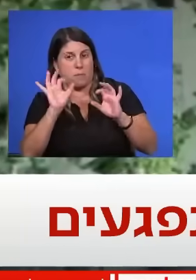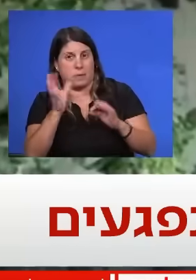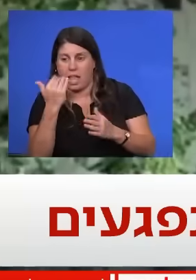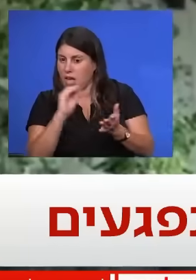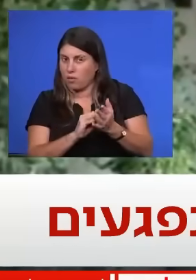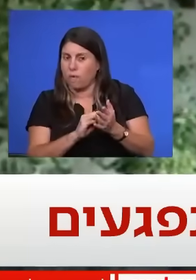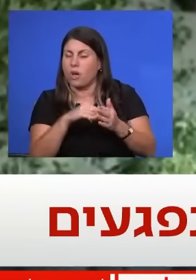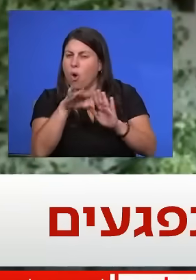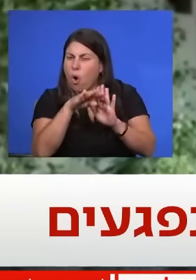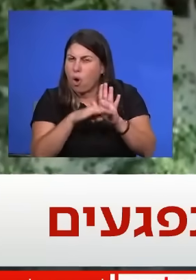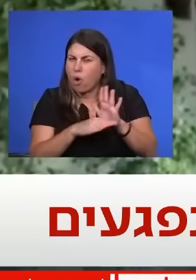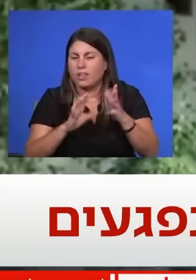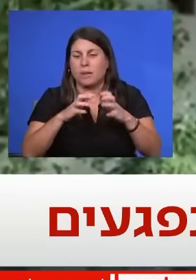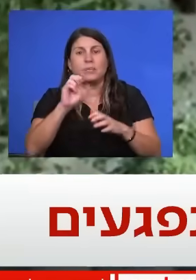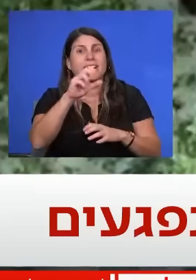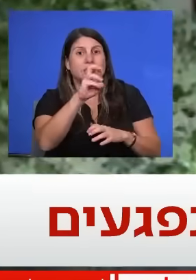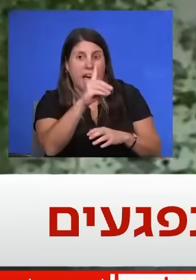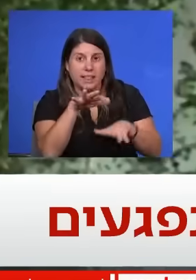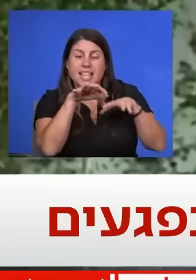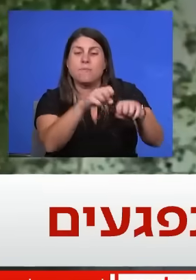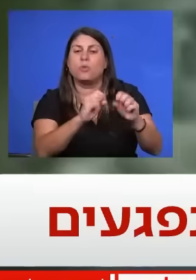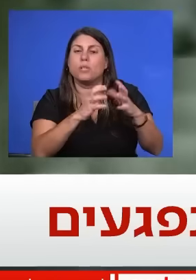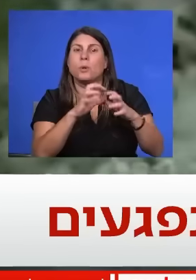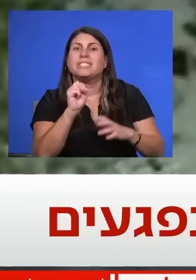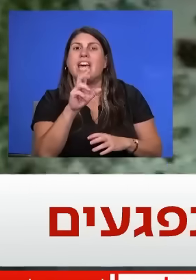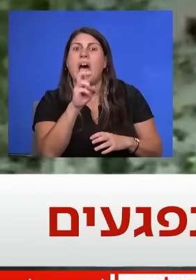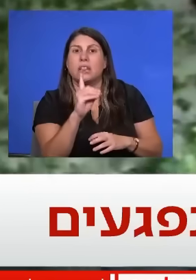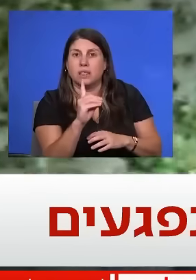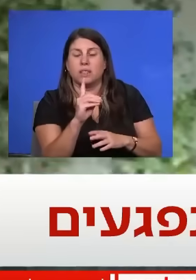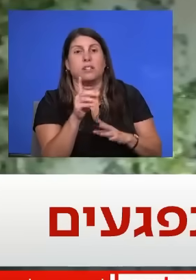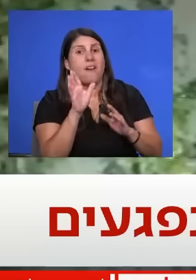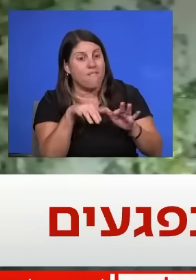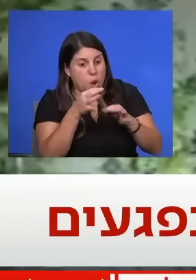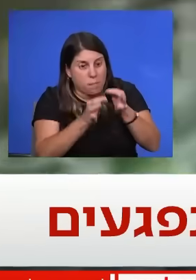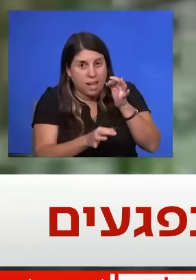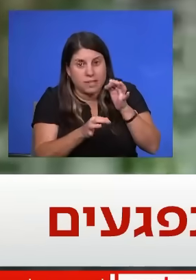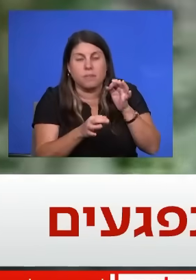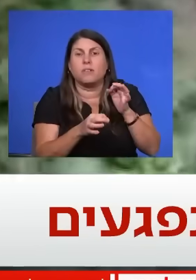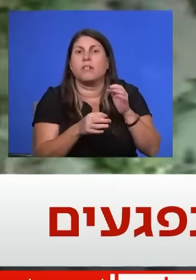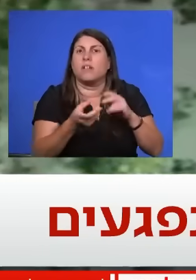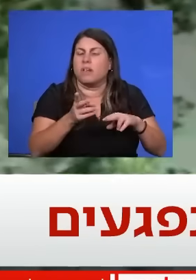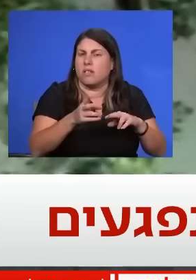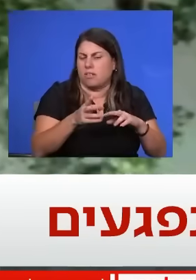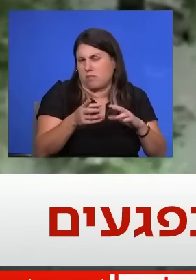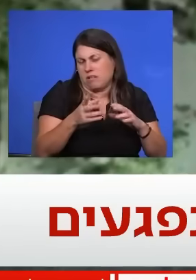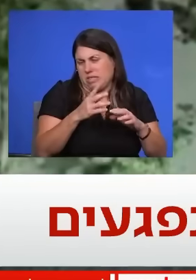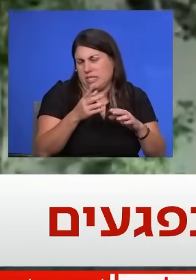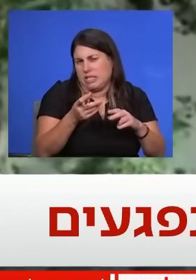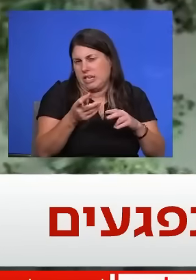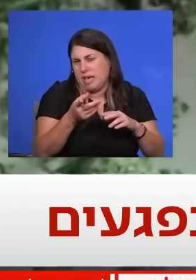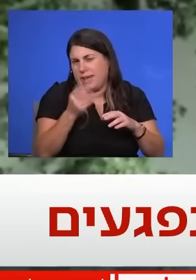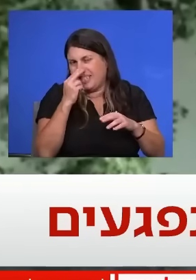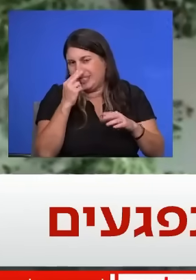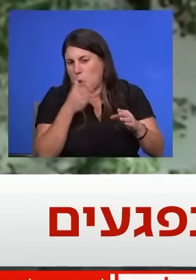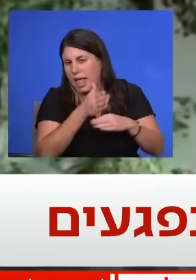הקיבוץ סעד, הקיבושו של קיבוץ סעד, ואפילו עם פרטים יותר, ואם תרצו אחרי זה נגיד אותם, אבל חבל להגיד אותם בשידור. הם ניסו להיכנס מספר פעמים